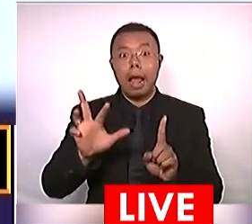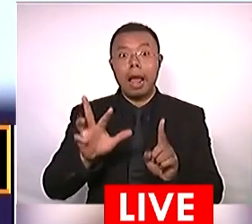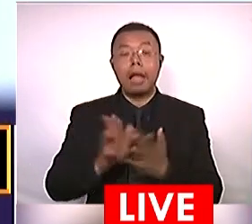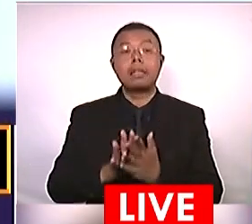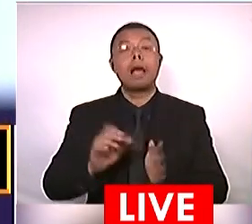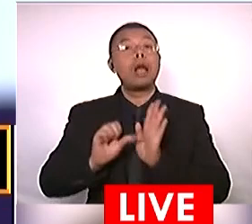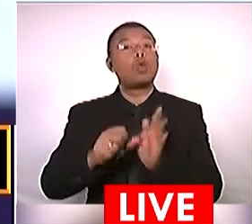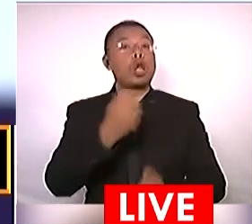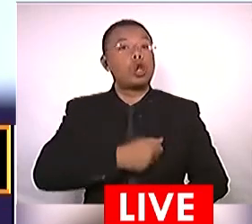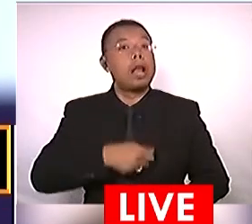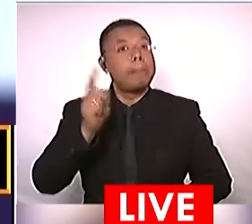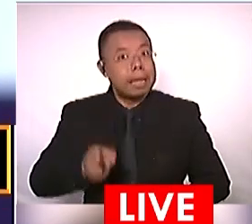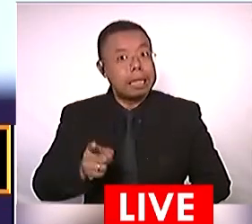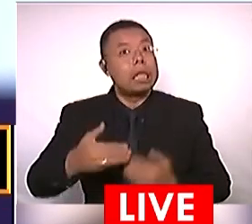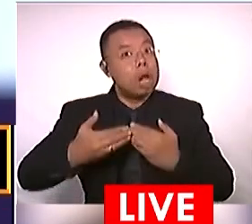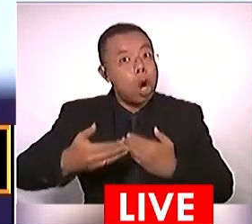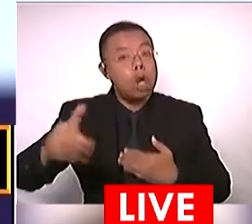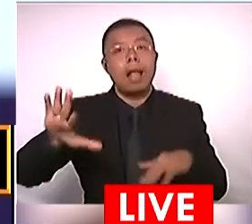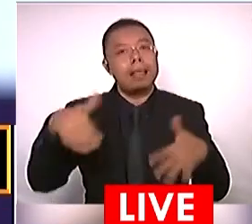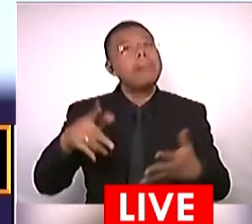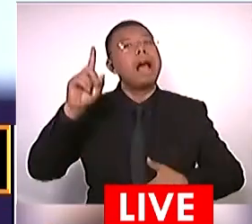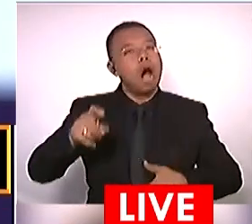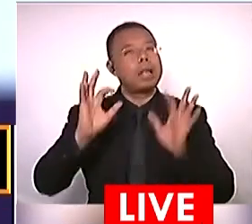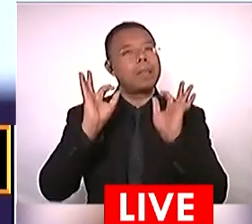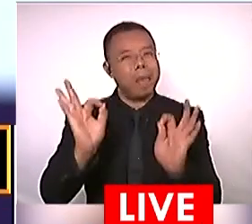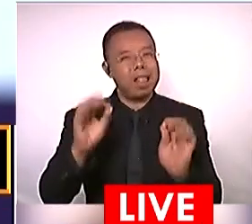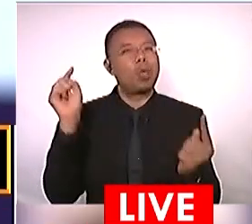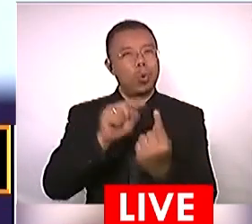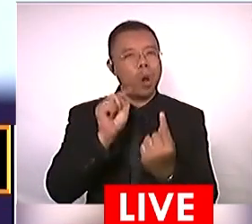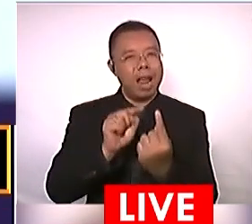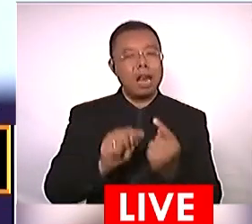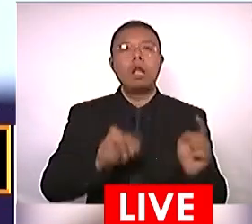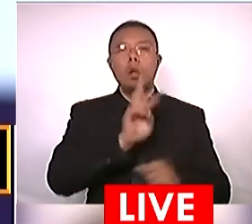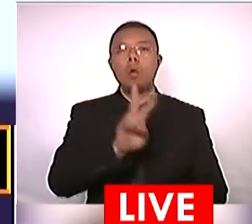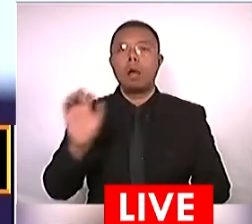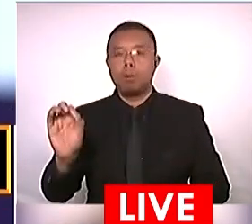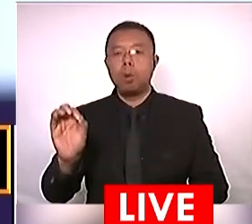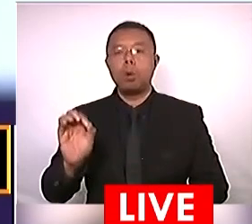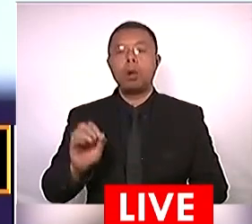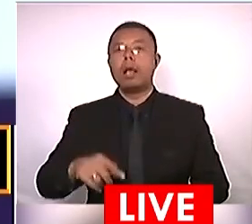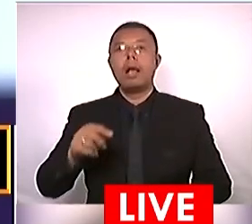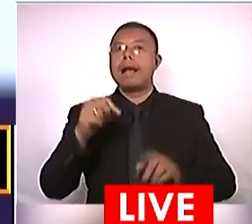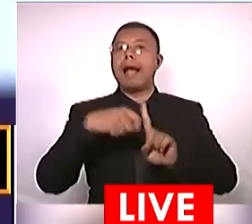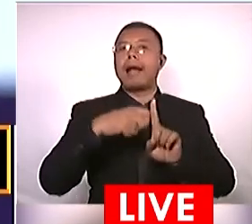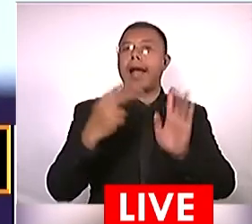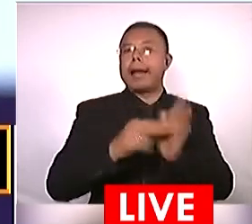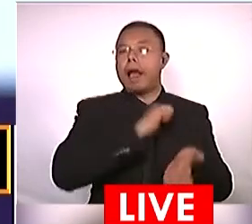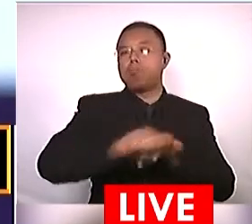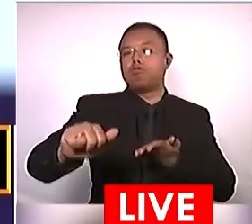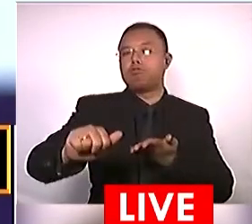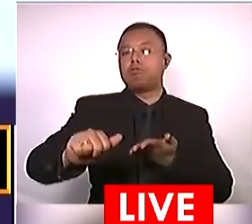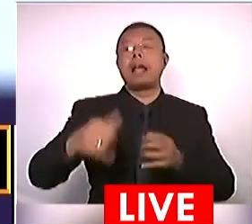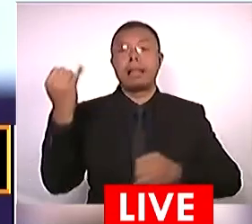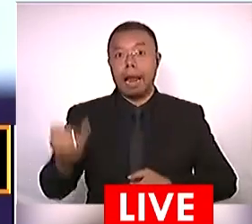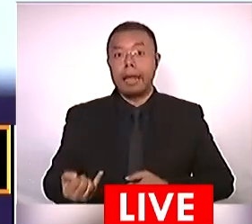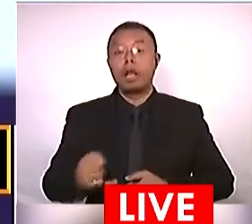Bansos pasti lanjut tapi harus tepat sasaran 20 sikat KKN dan